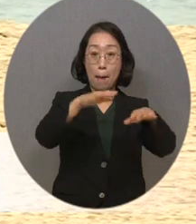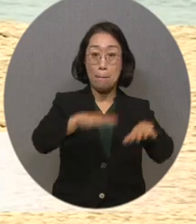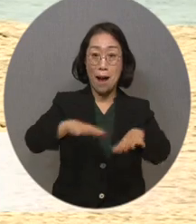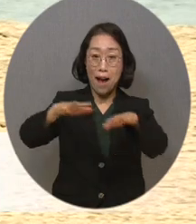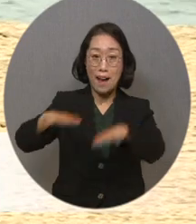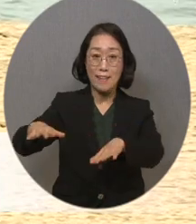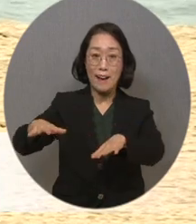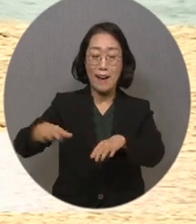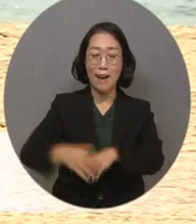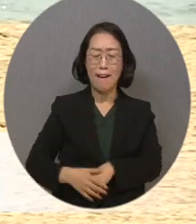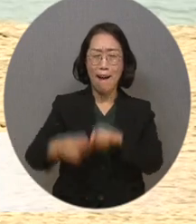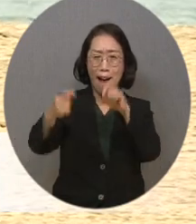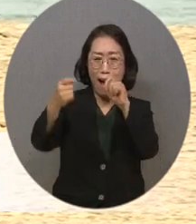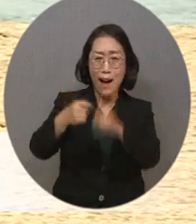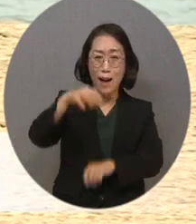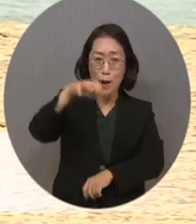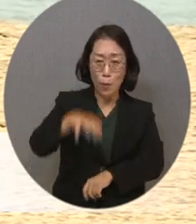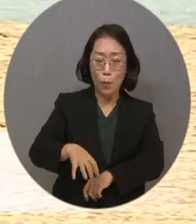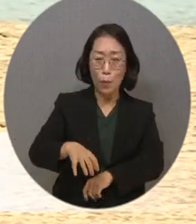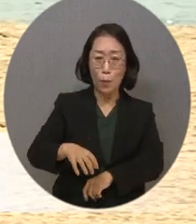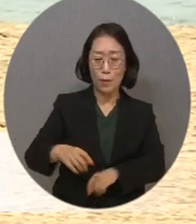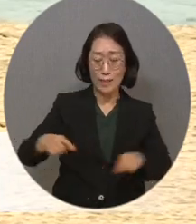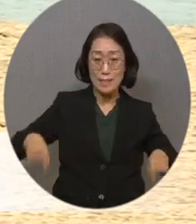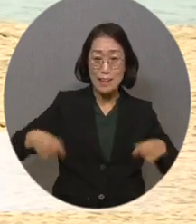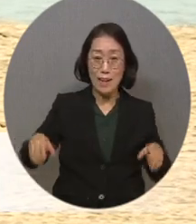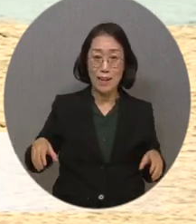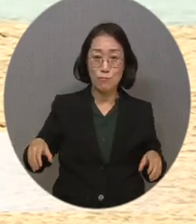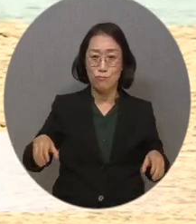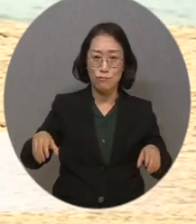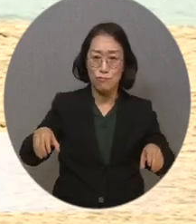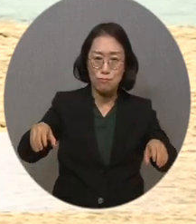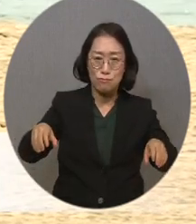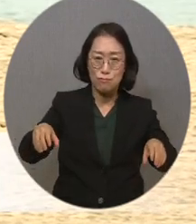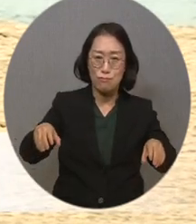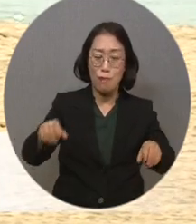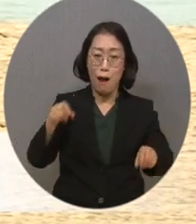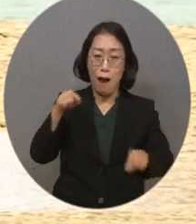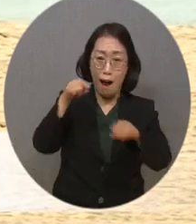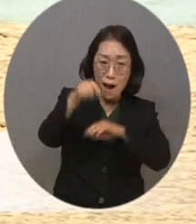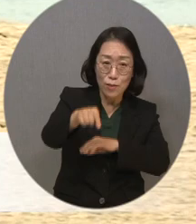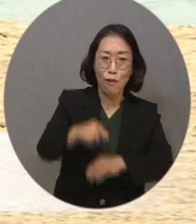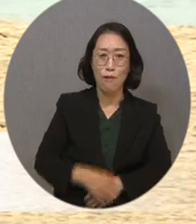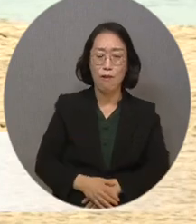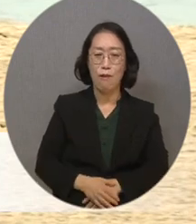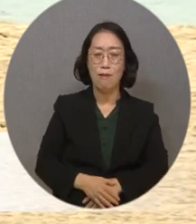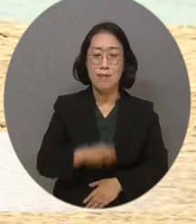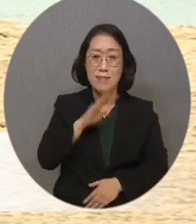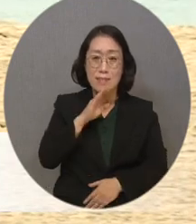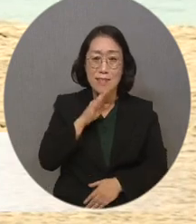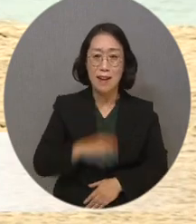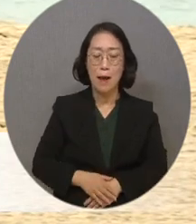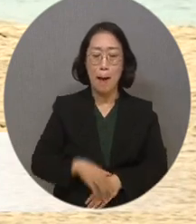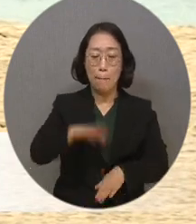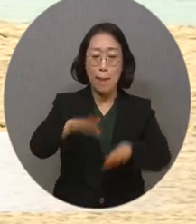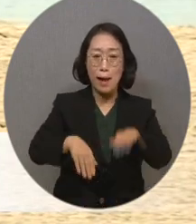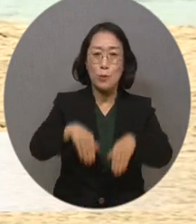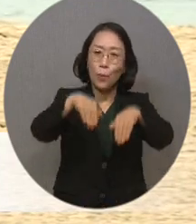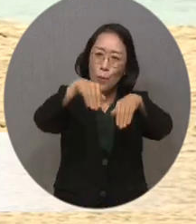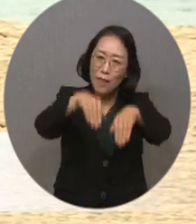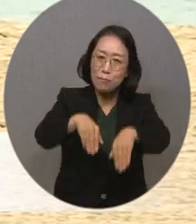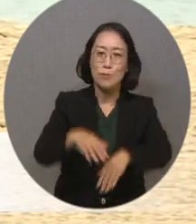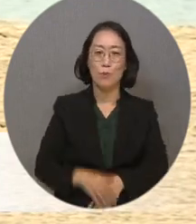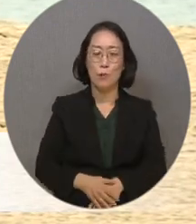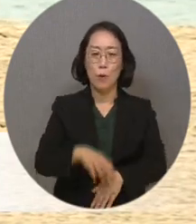바닷물이 자작거리는 곳까지 장애인이 휠체어를 타고 가서 물에 정말 발도